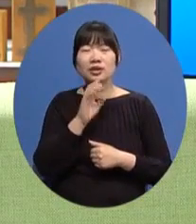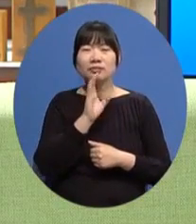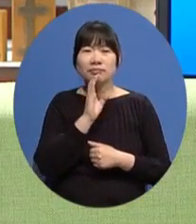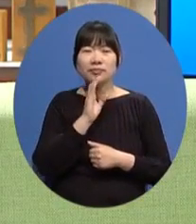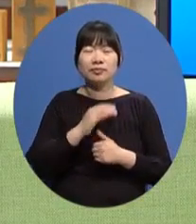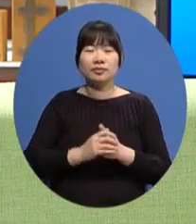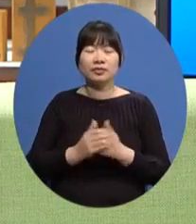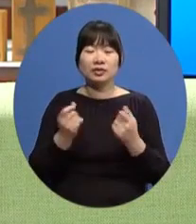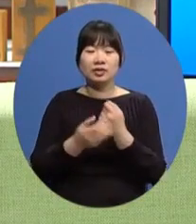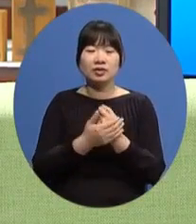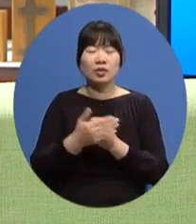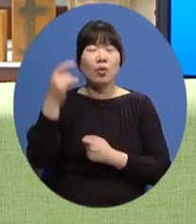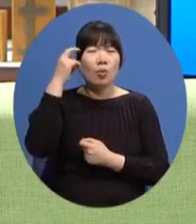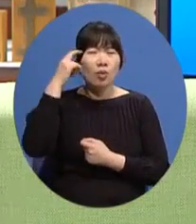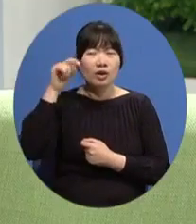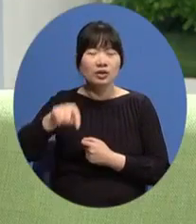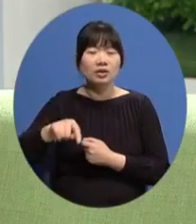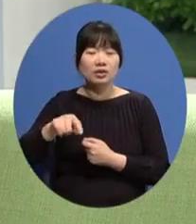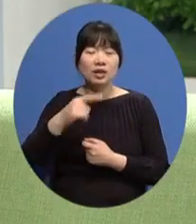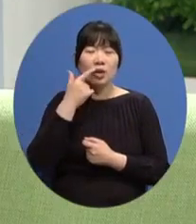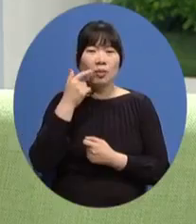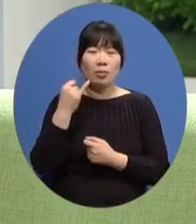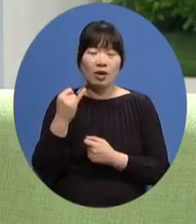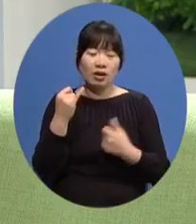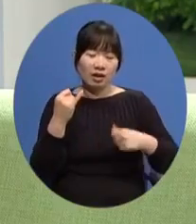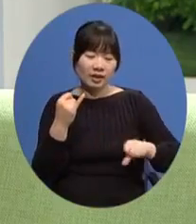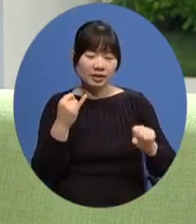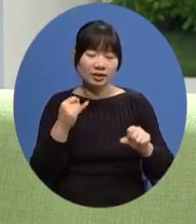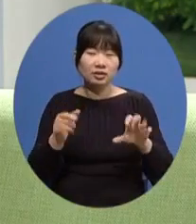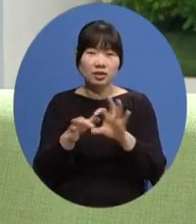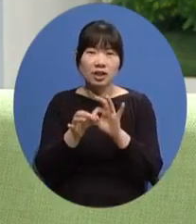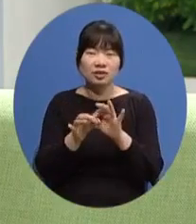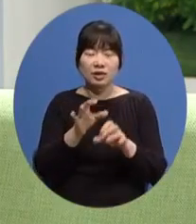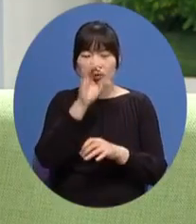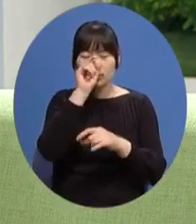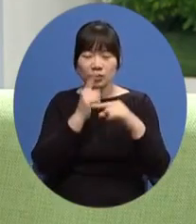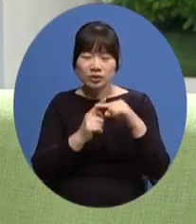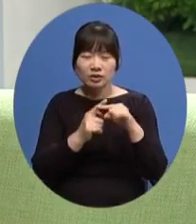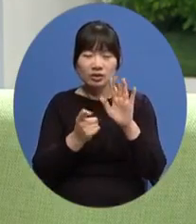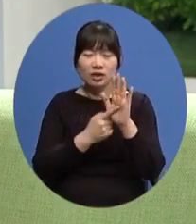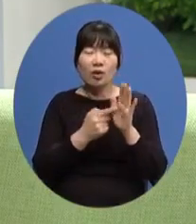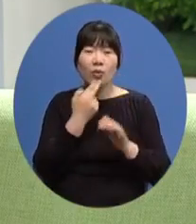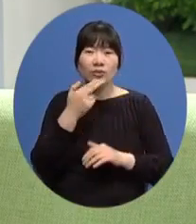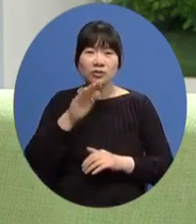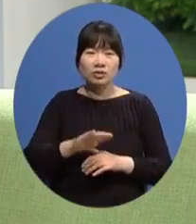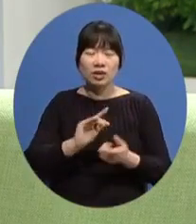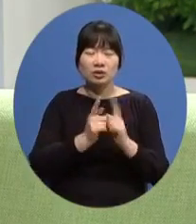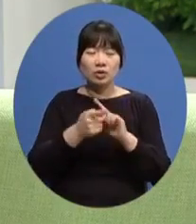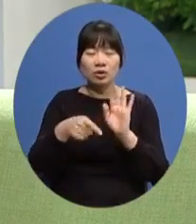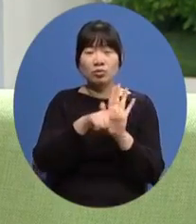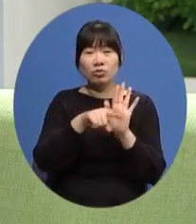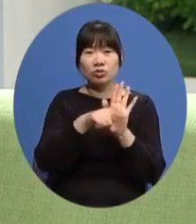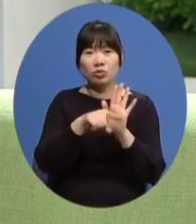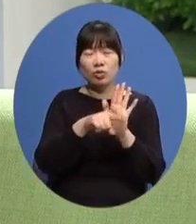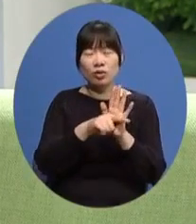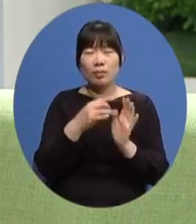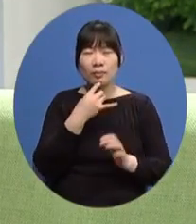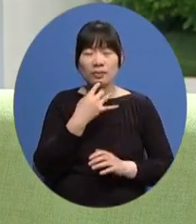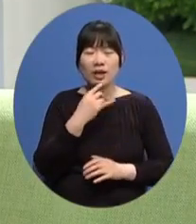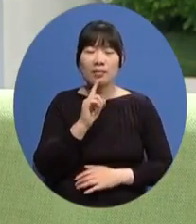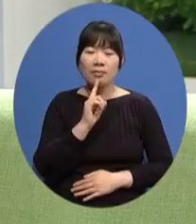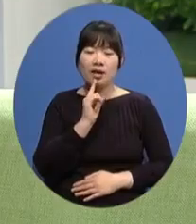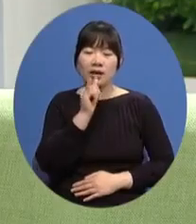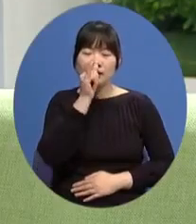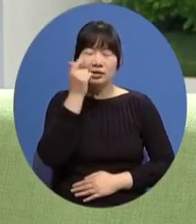들었고, 그래서 왜 이 모작 안에는 긍정적이고 알콩달콩한 게 보이는 게 아니라 왜 서로 부정적으로만